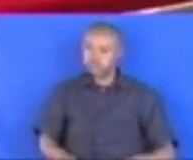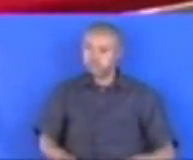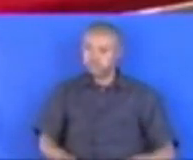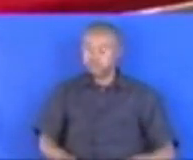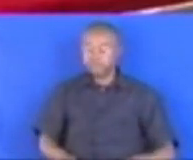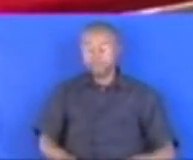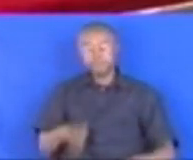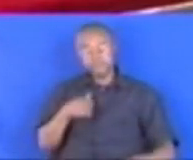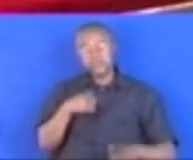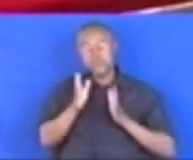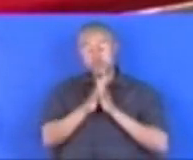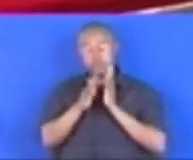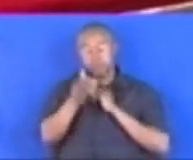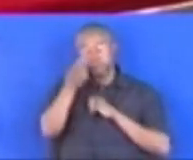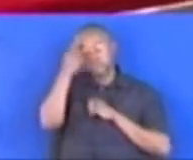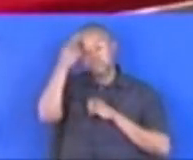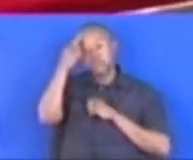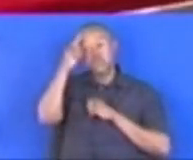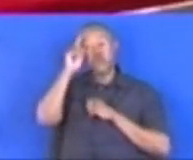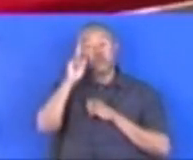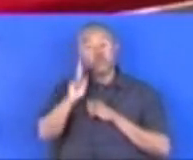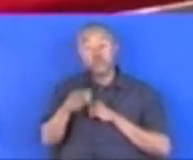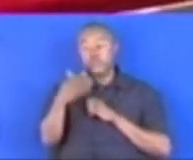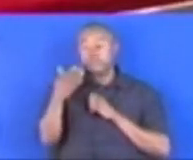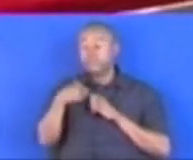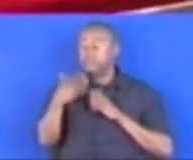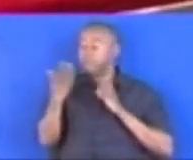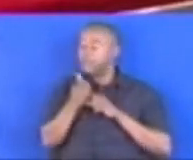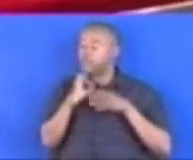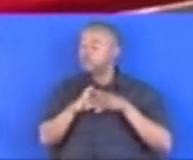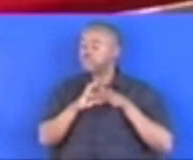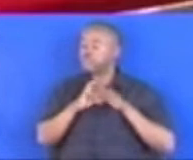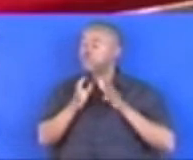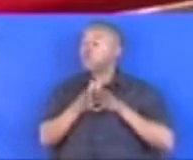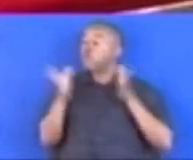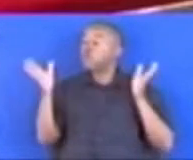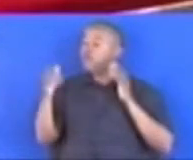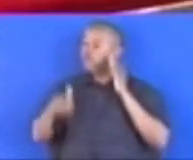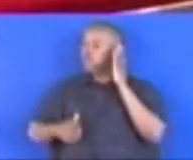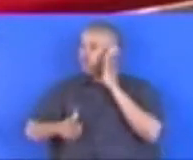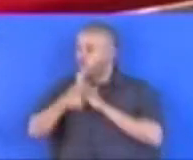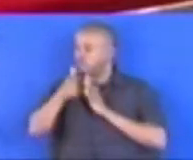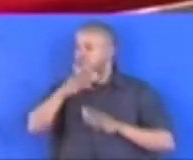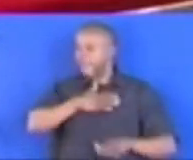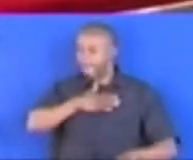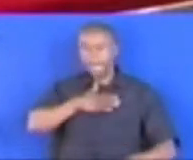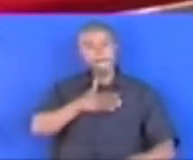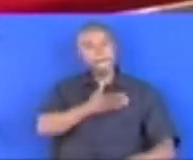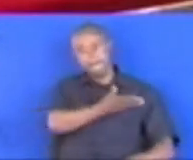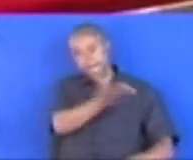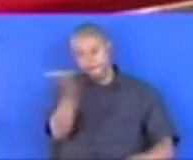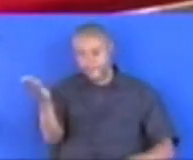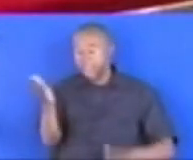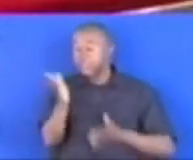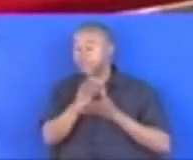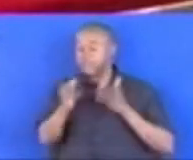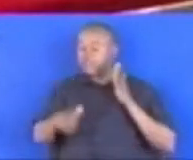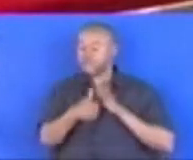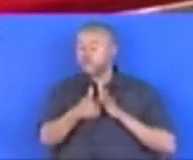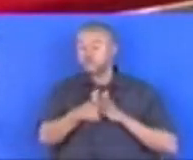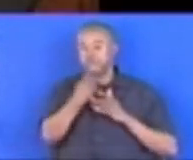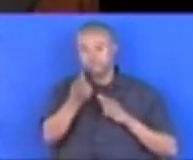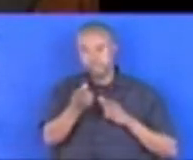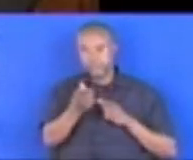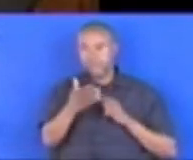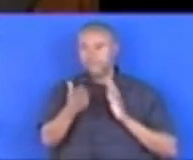kutambua utendaji wangu kwamba umekuwa ukipata ushirikiano mkubwa sana kutoka kwa viongozi wenzangu. Naomba niwataje baadhi: Mheshimiwa